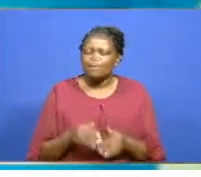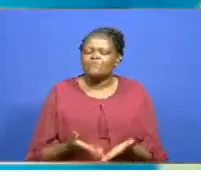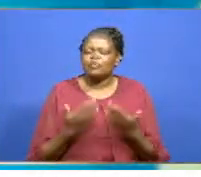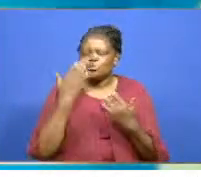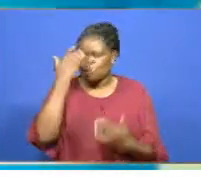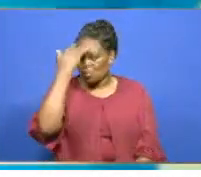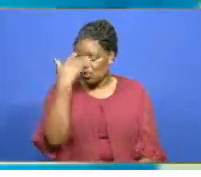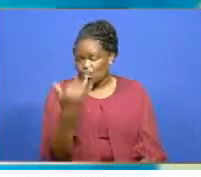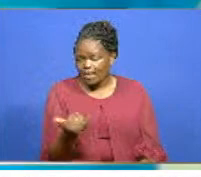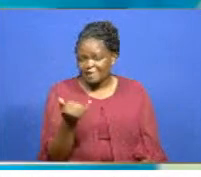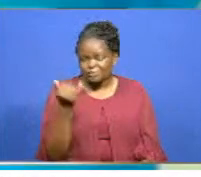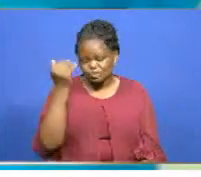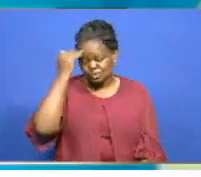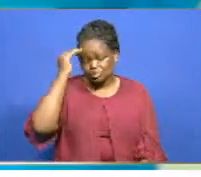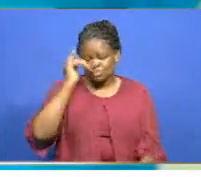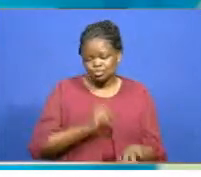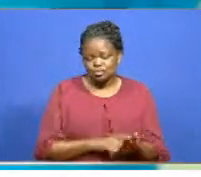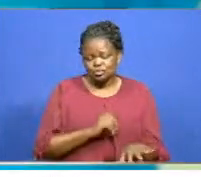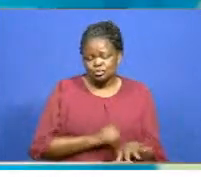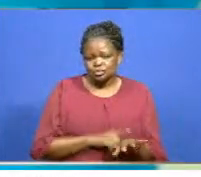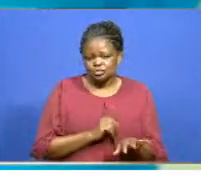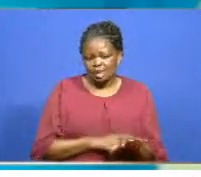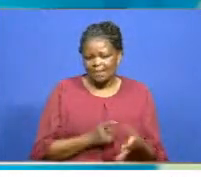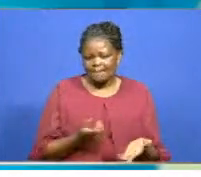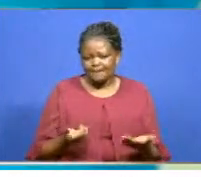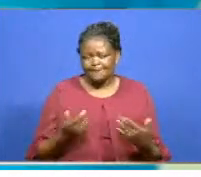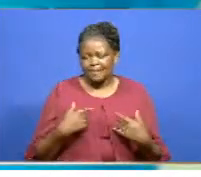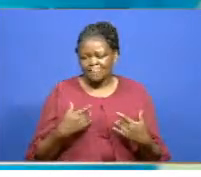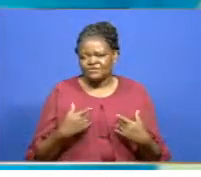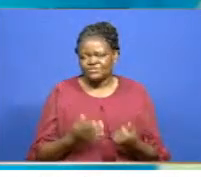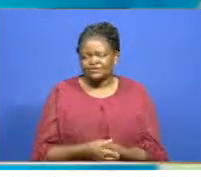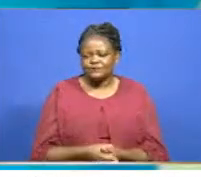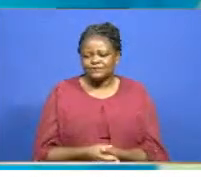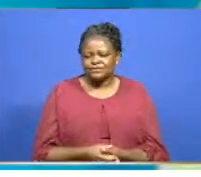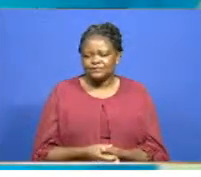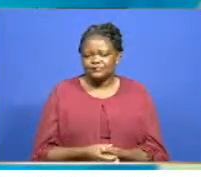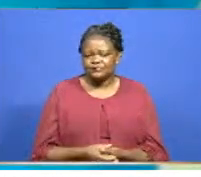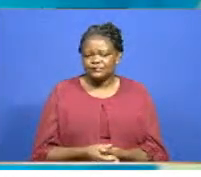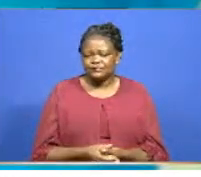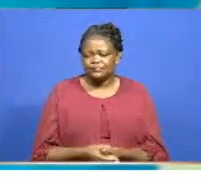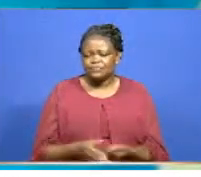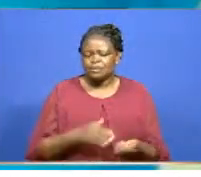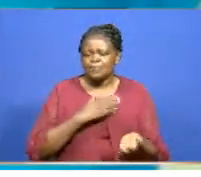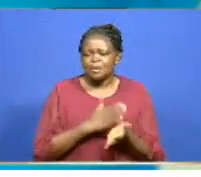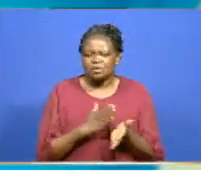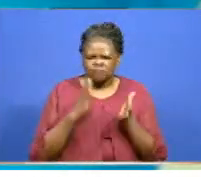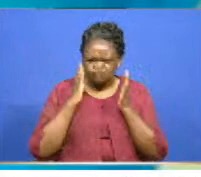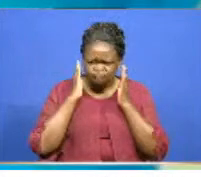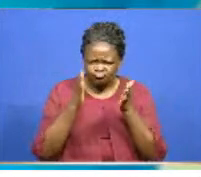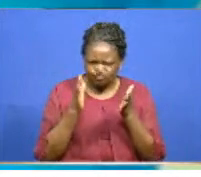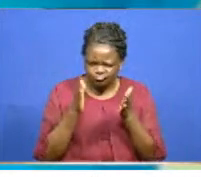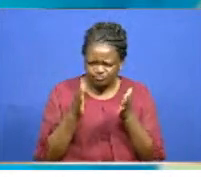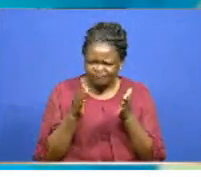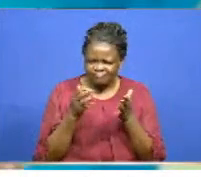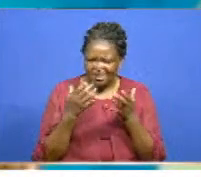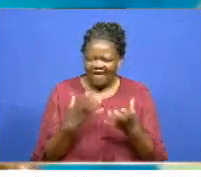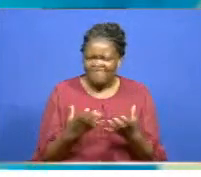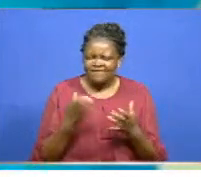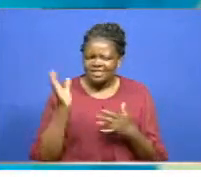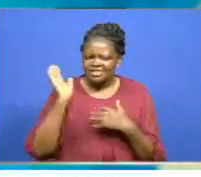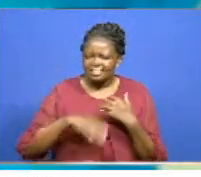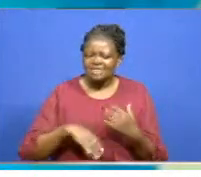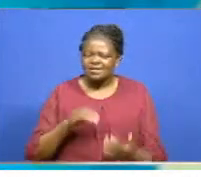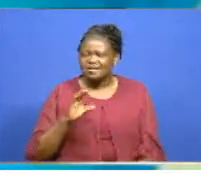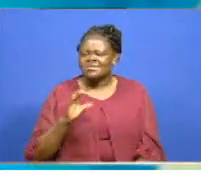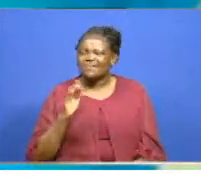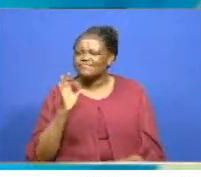sababu unajua wakati ambapo nguvu zimekuwa channeled in one direction zinakuwa na uzito zaidi kuliko ANC kupiga